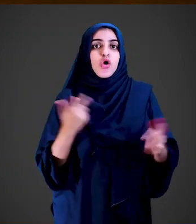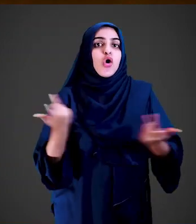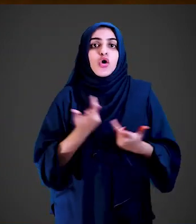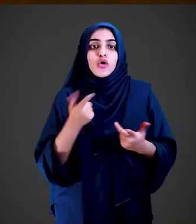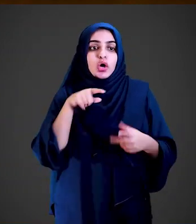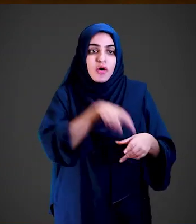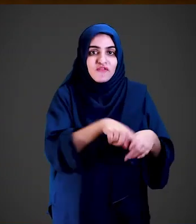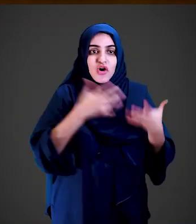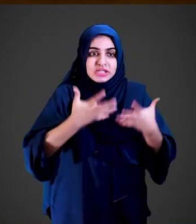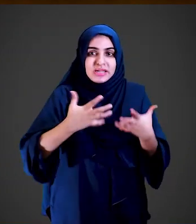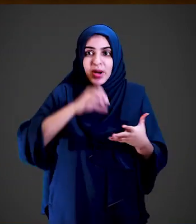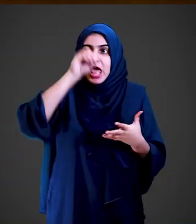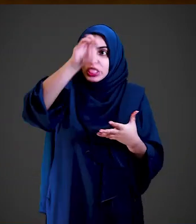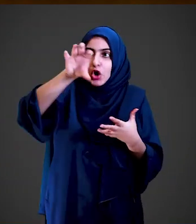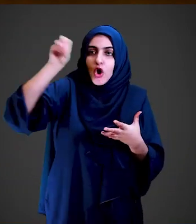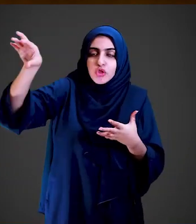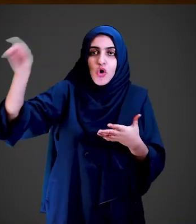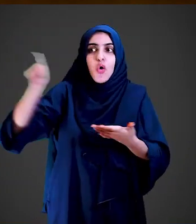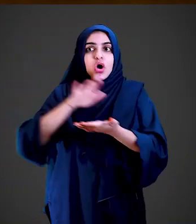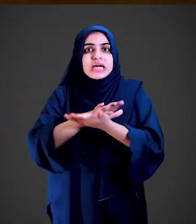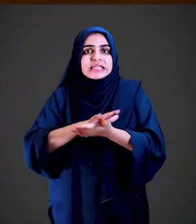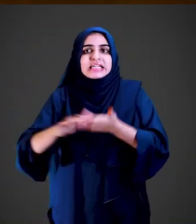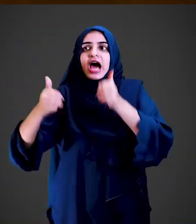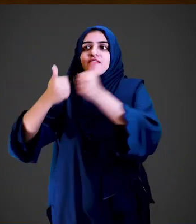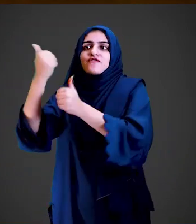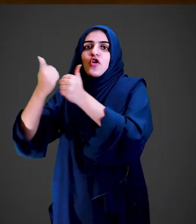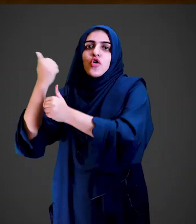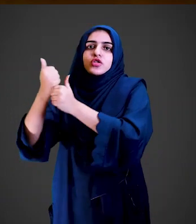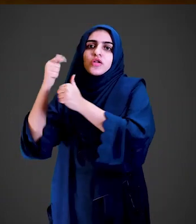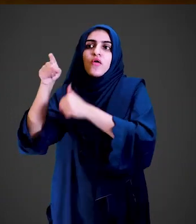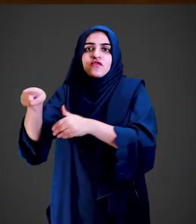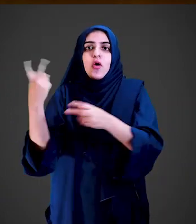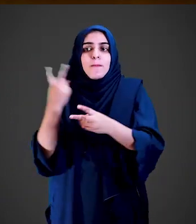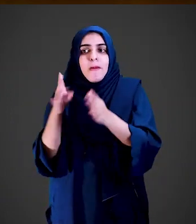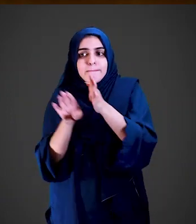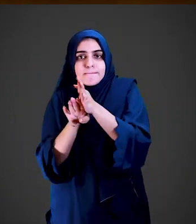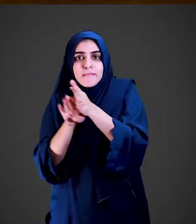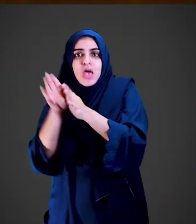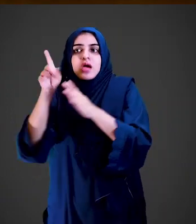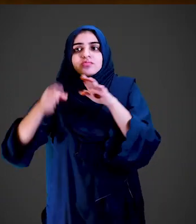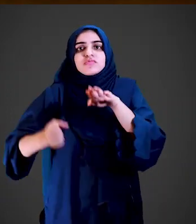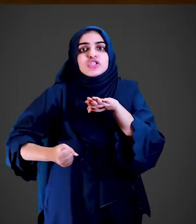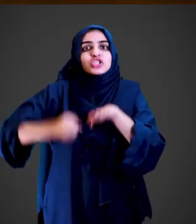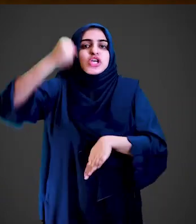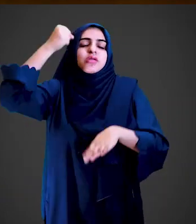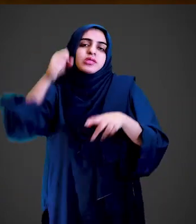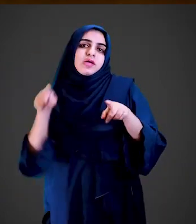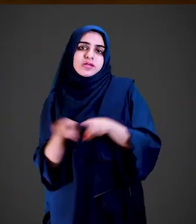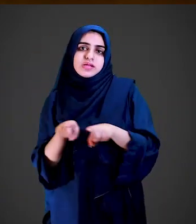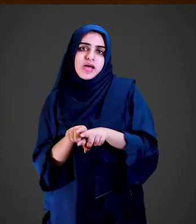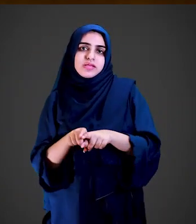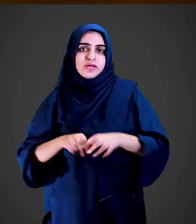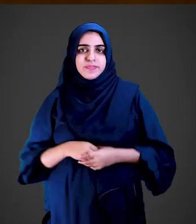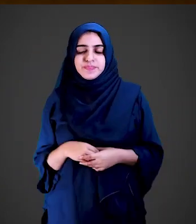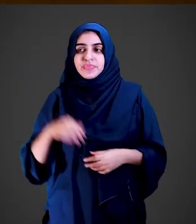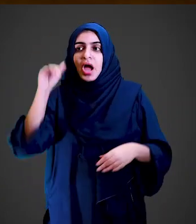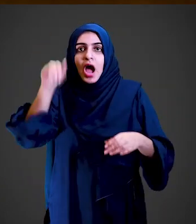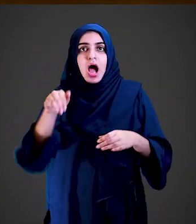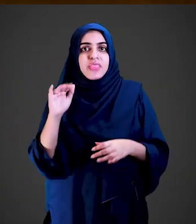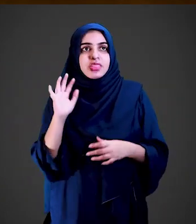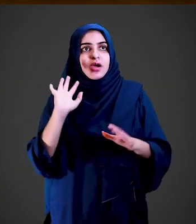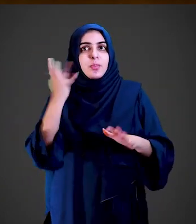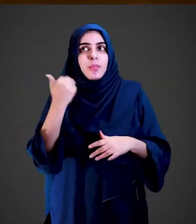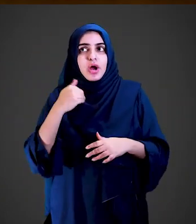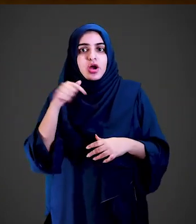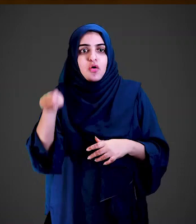الوکیشن وسائل کی ریسورسز کی ہوئی ہے وہ بالکل شفاف انداز سے کی جائے اس میں کسی قسم کا ایسا انصر